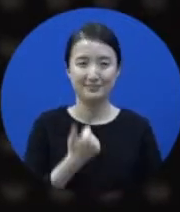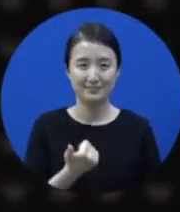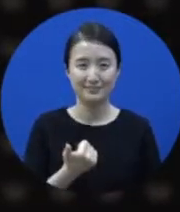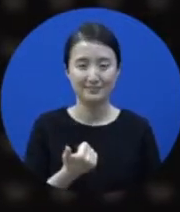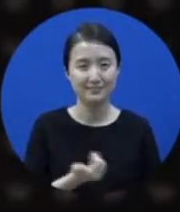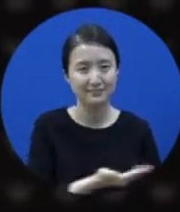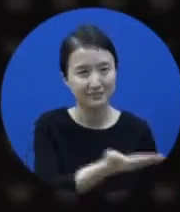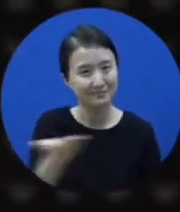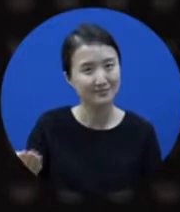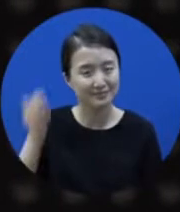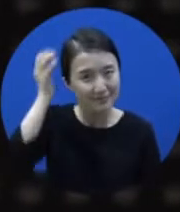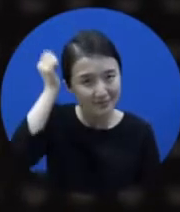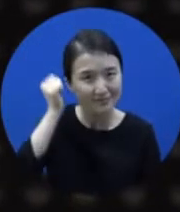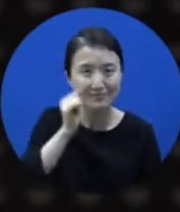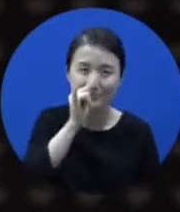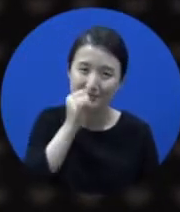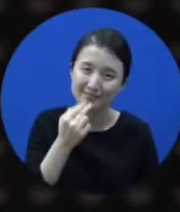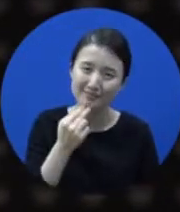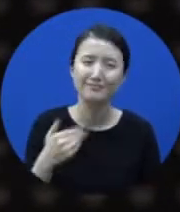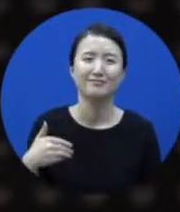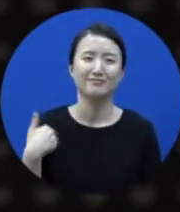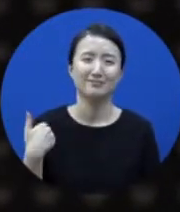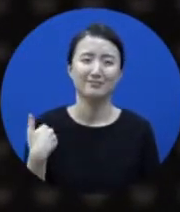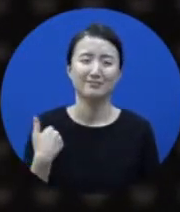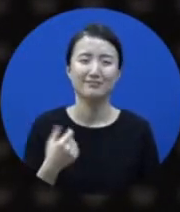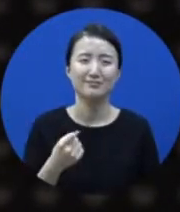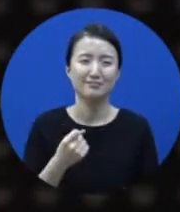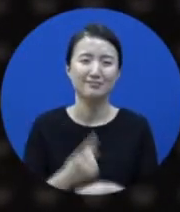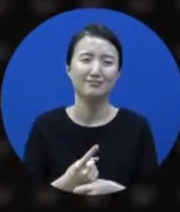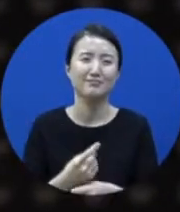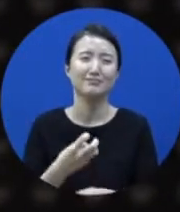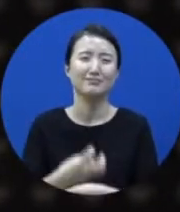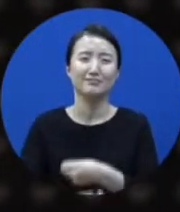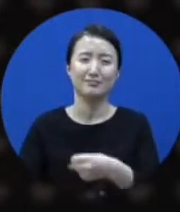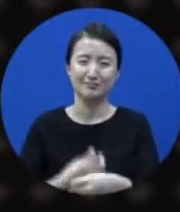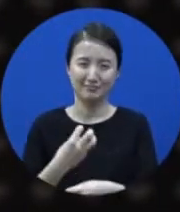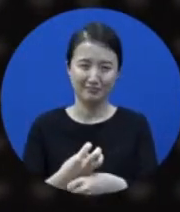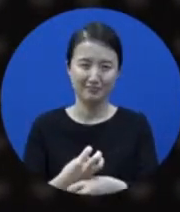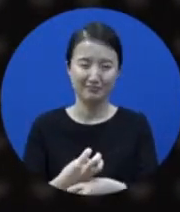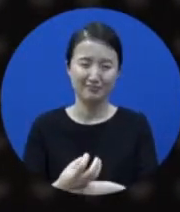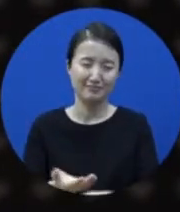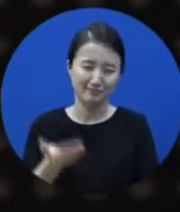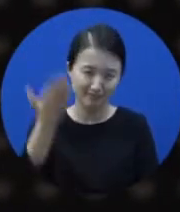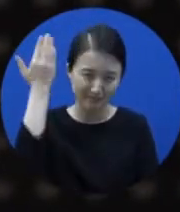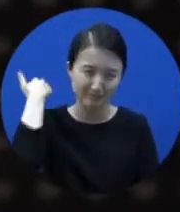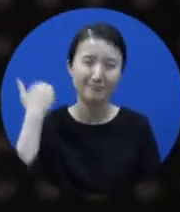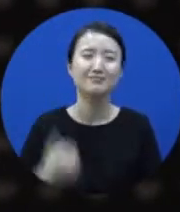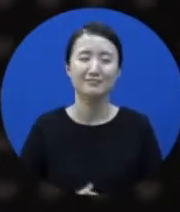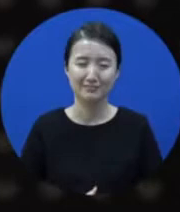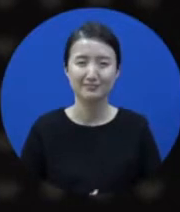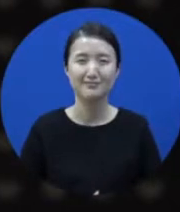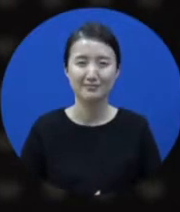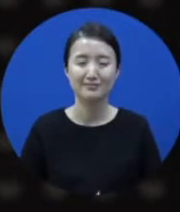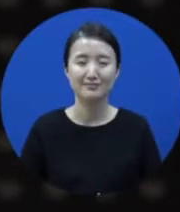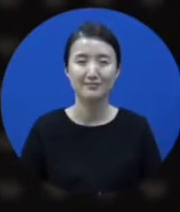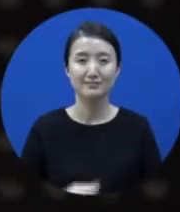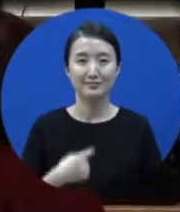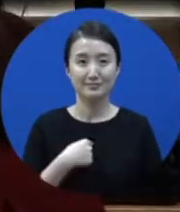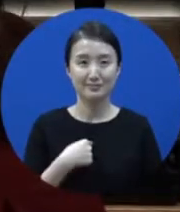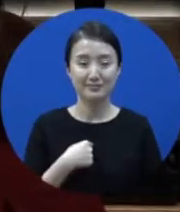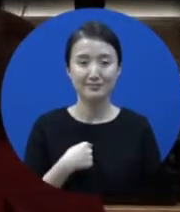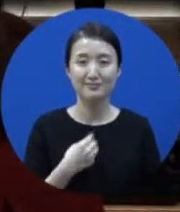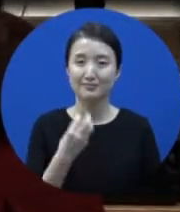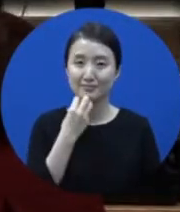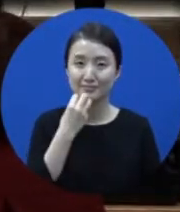아나운서였는데 혹시 기억하시는 분이 계실지 모르겠습니다. 벌써 한 30년 됐네요. 오래됐죠. 예. 저는